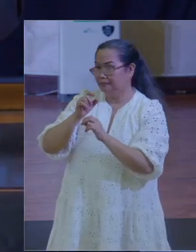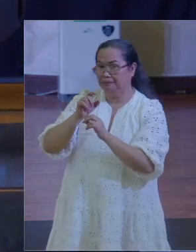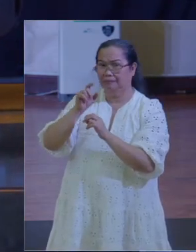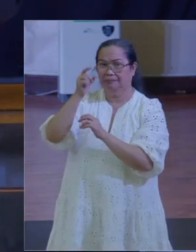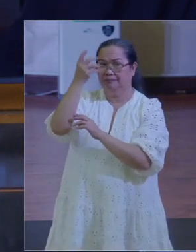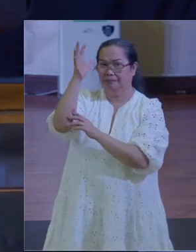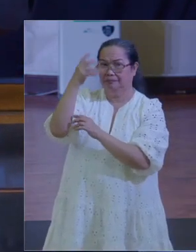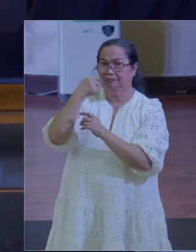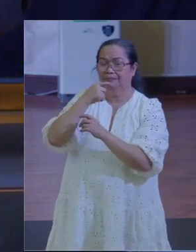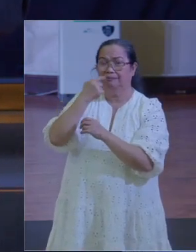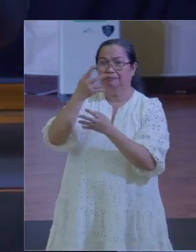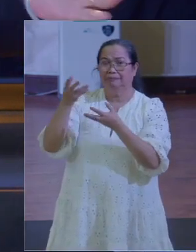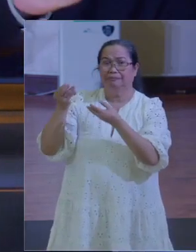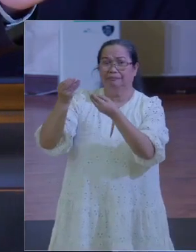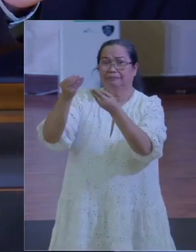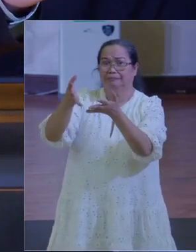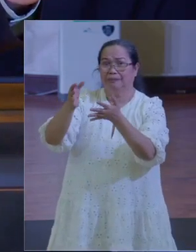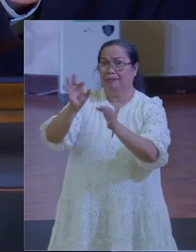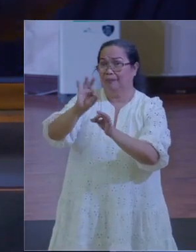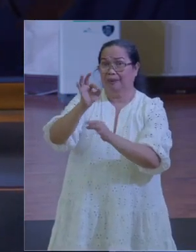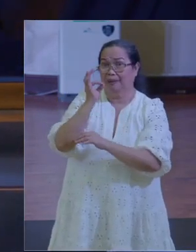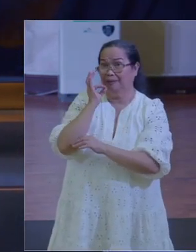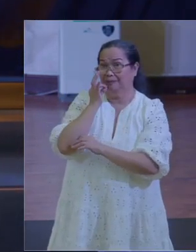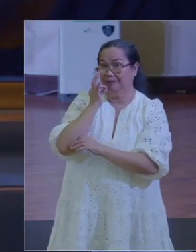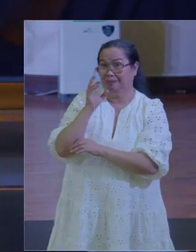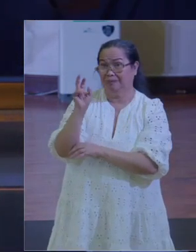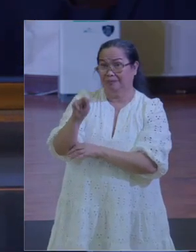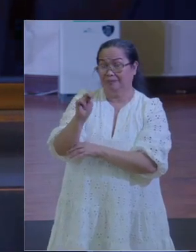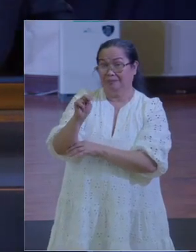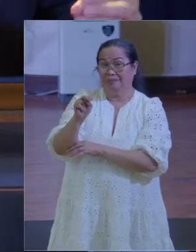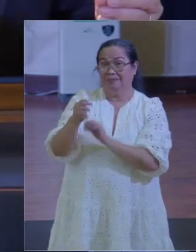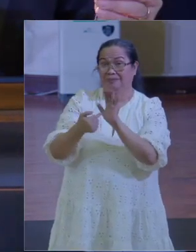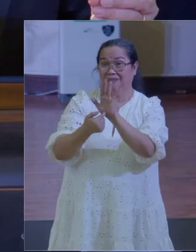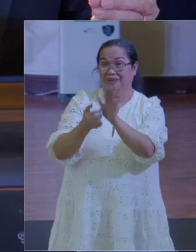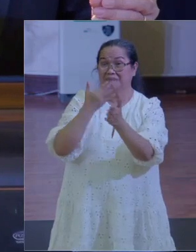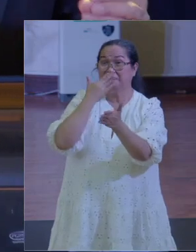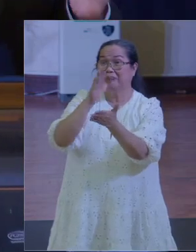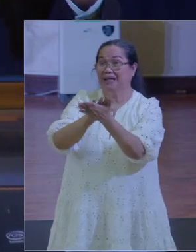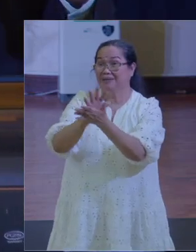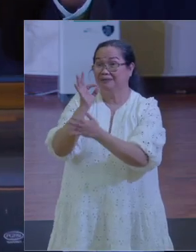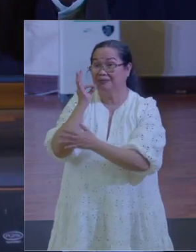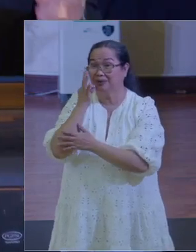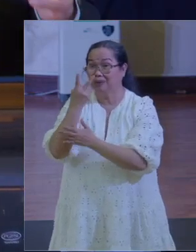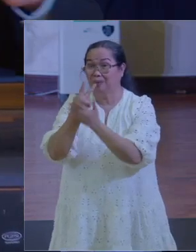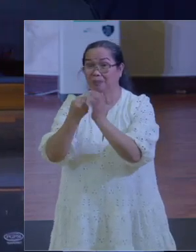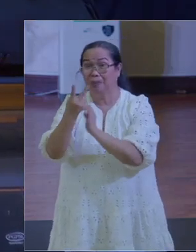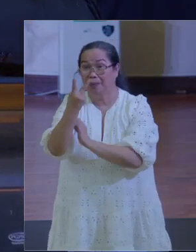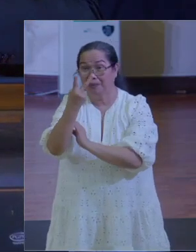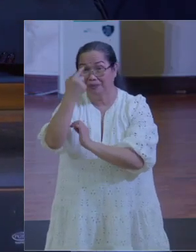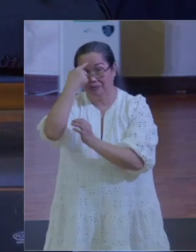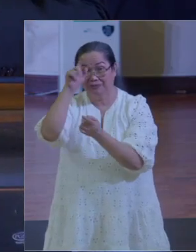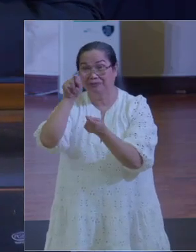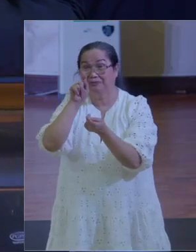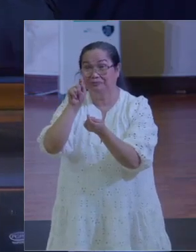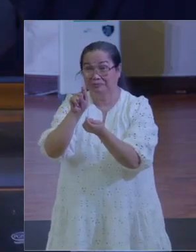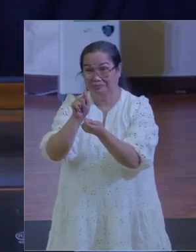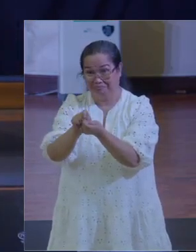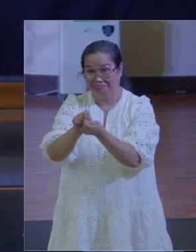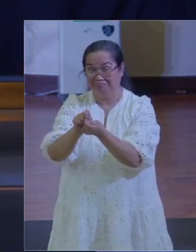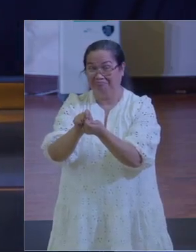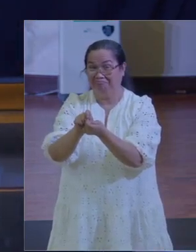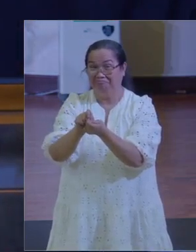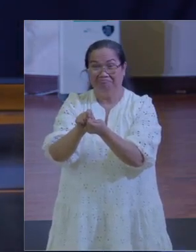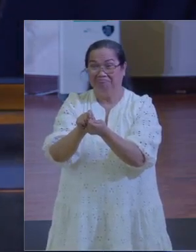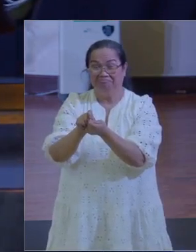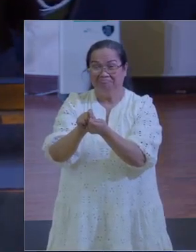of the heart. He that brings forth no fruit, and he that brings forth bad fruit, are both only fit for the fire. Ang hindi pagkakaroon